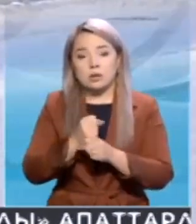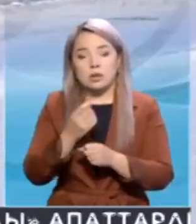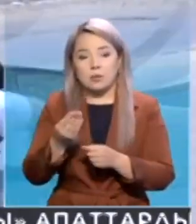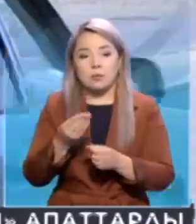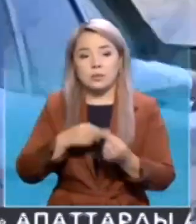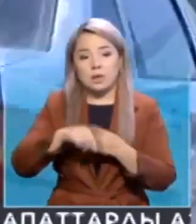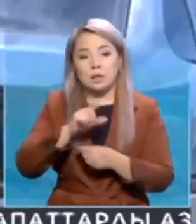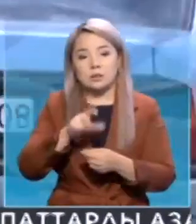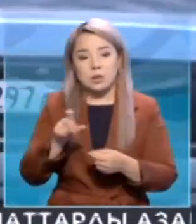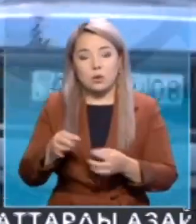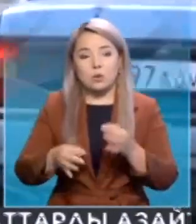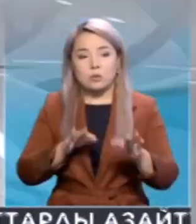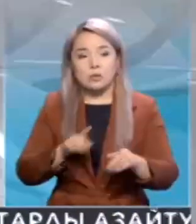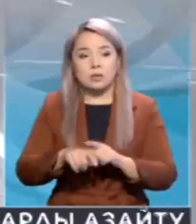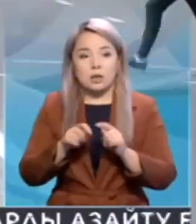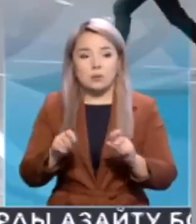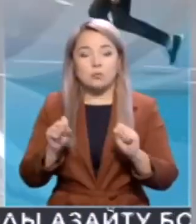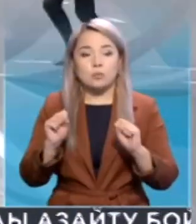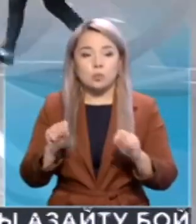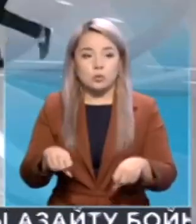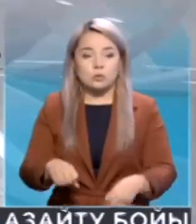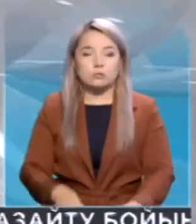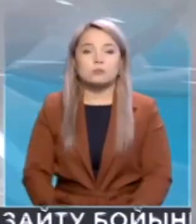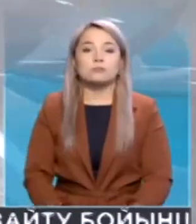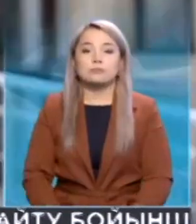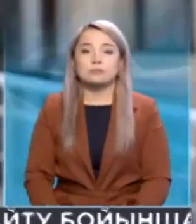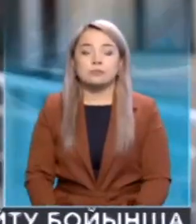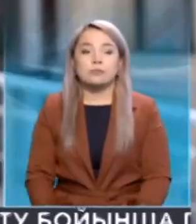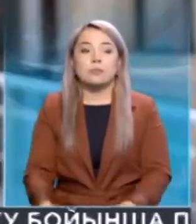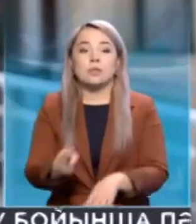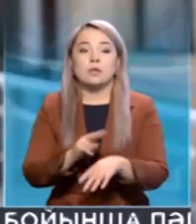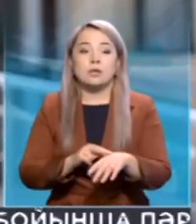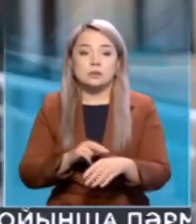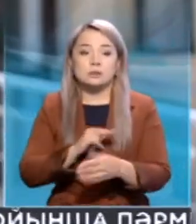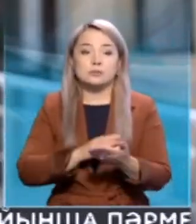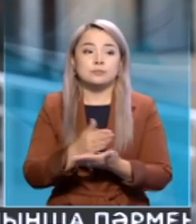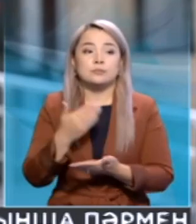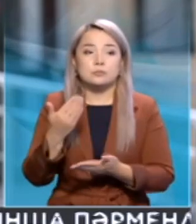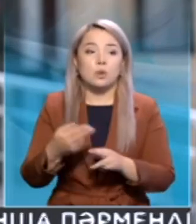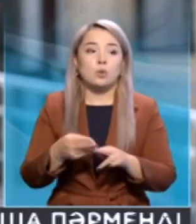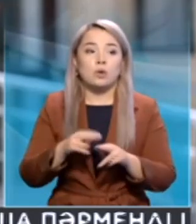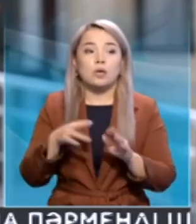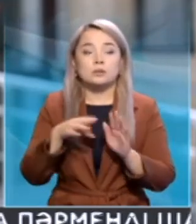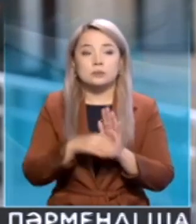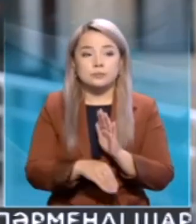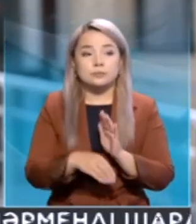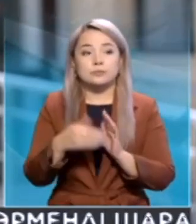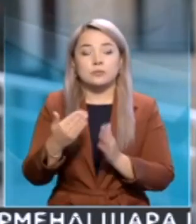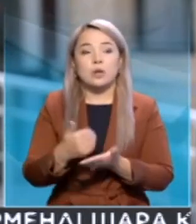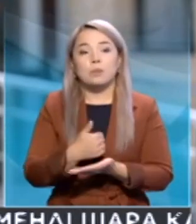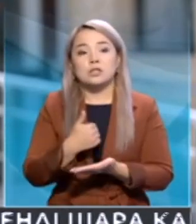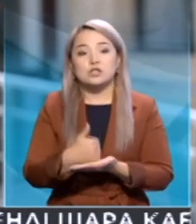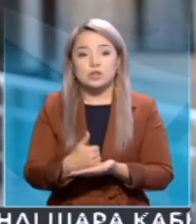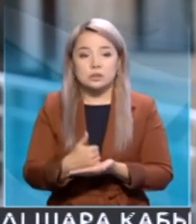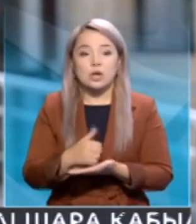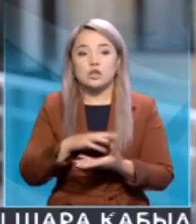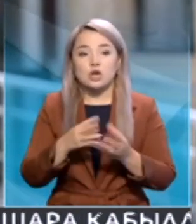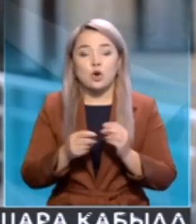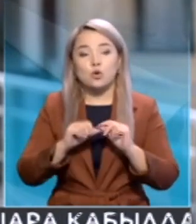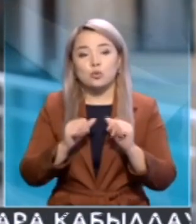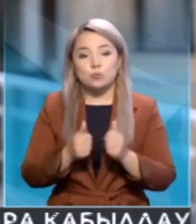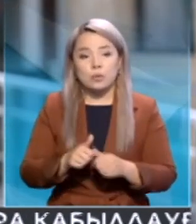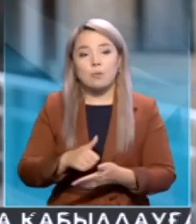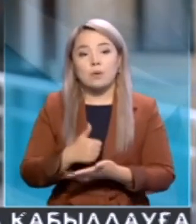кәсіпкерлерге қылмыстық іс қозғалуы мүмкін. Инспекция қызметкерлері сонымен қатар жаңағы оның басшылығы жалпы